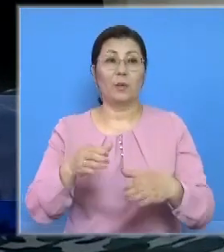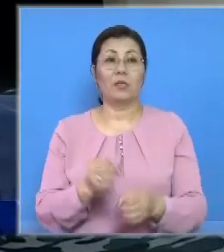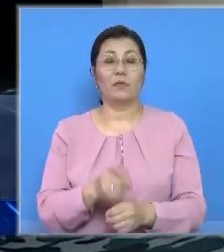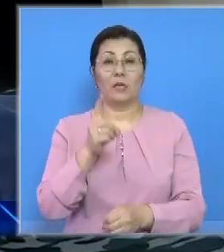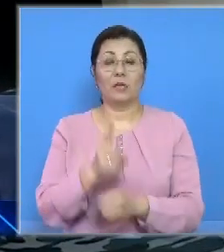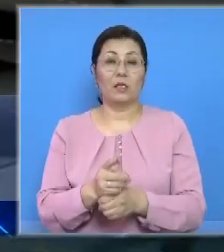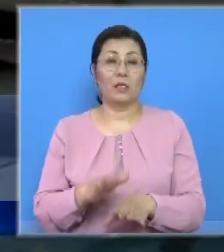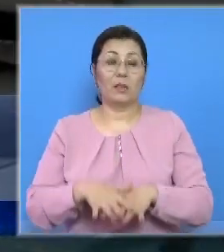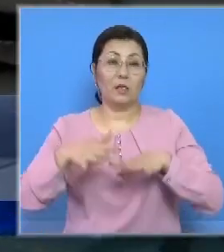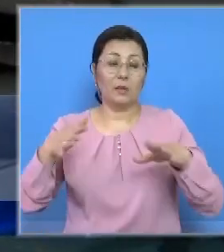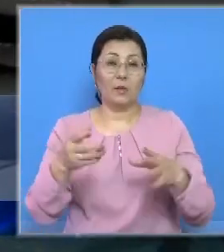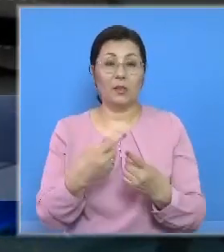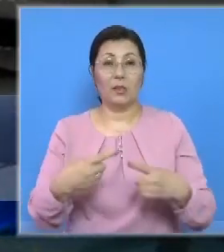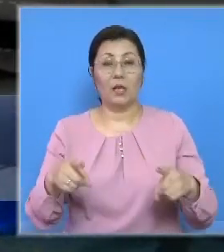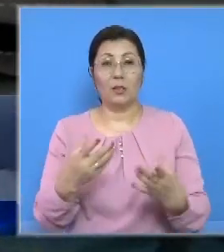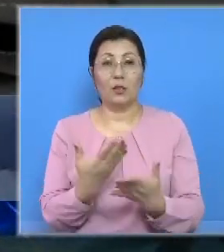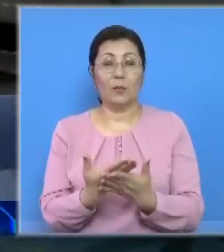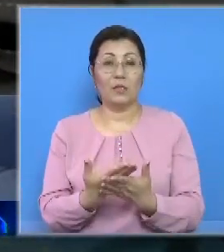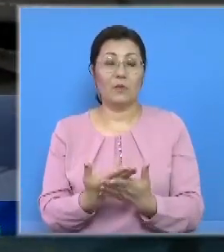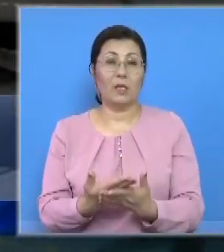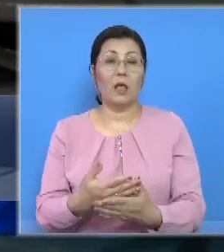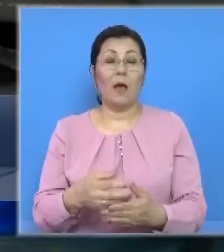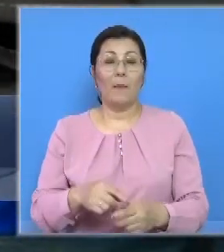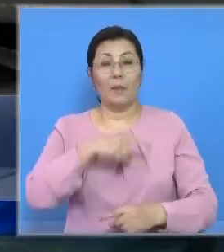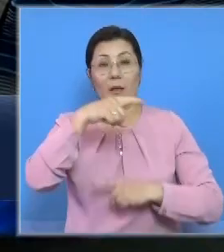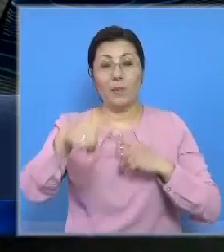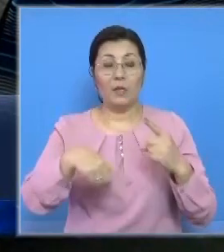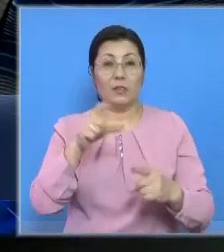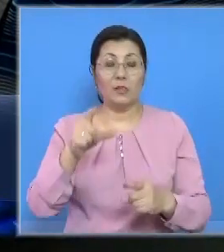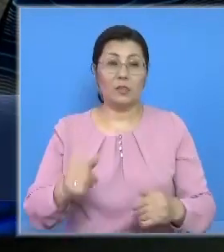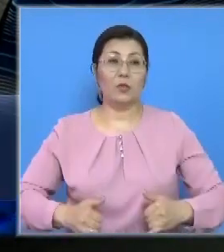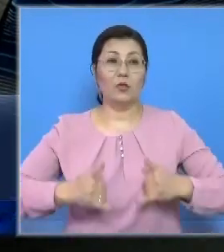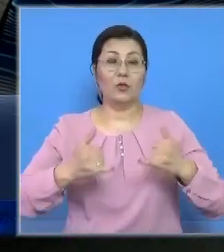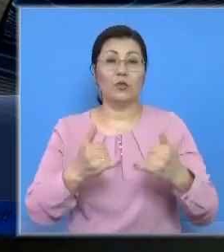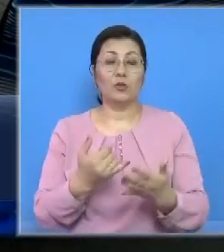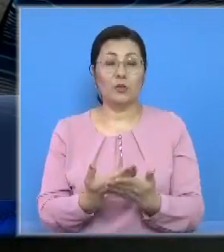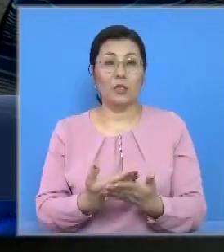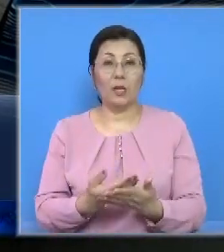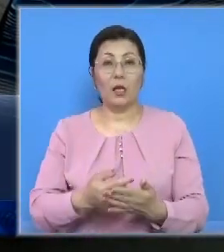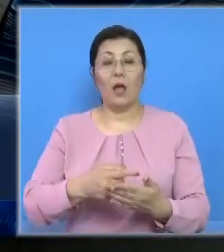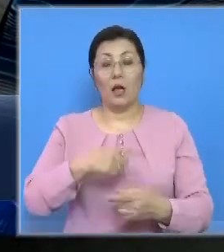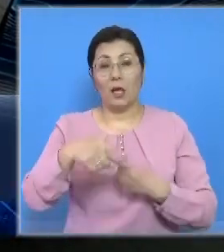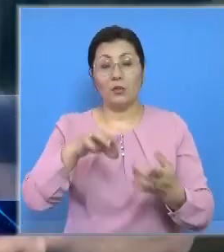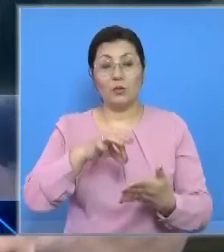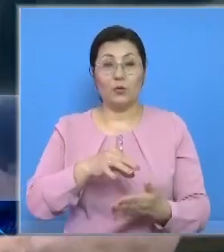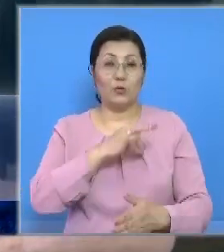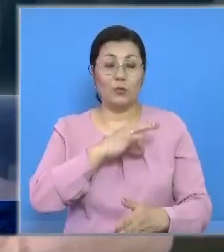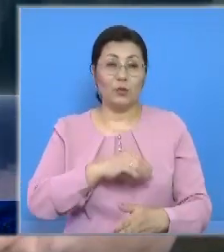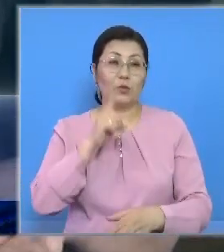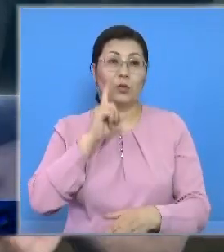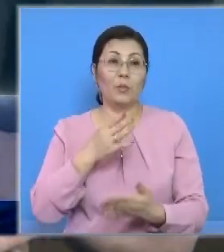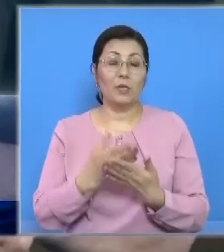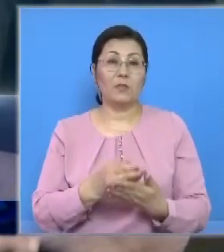де әртүрлі болмақ. Жалпы түзету мекемесінде бизнес иелері үшін кәсіп жүргізу тиімді. Коммуналдық төлемдер мен